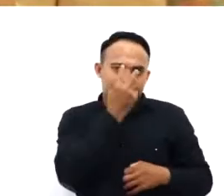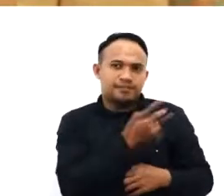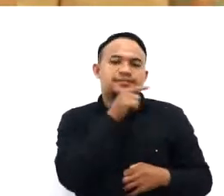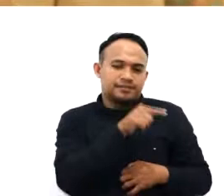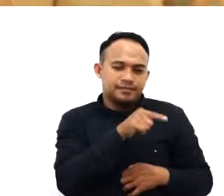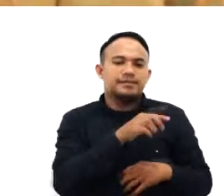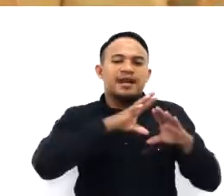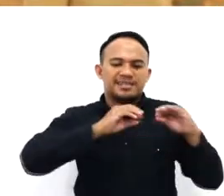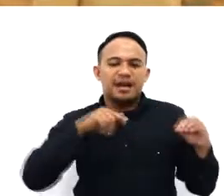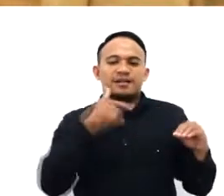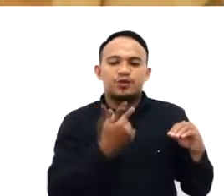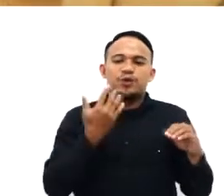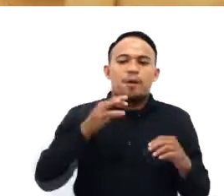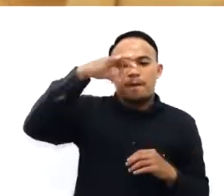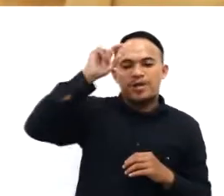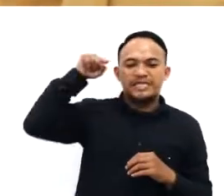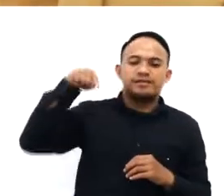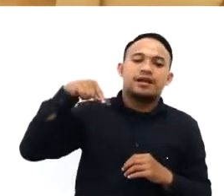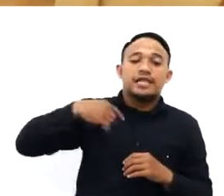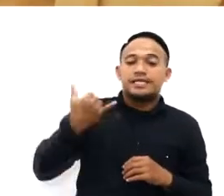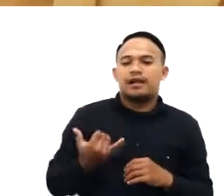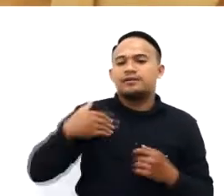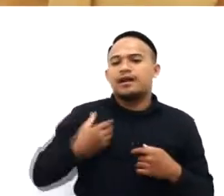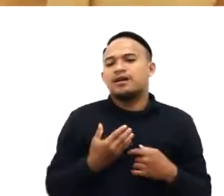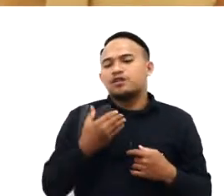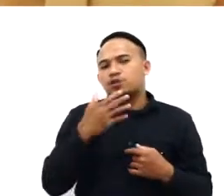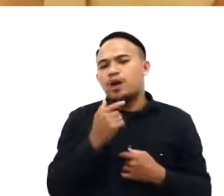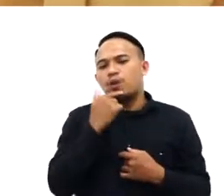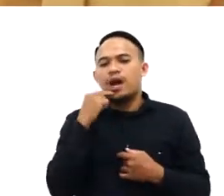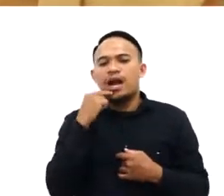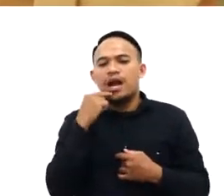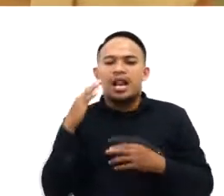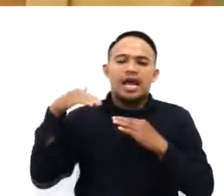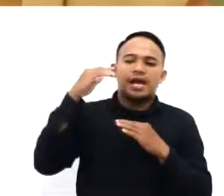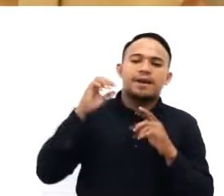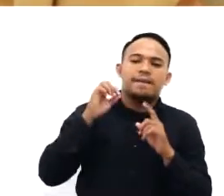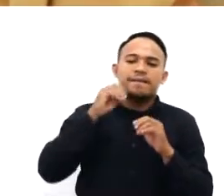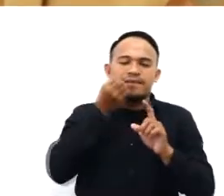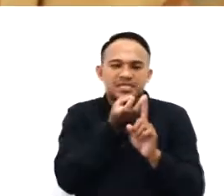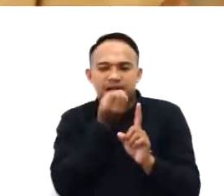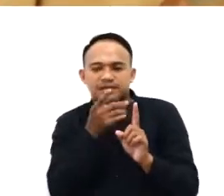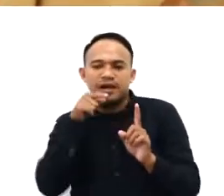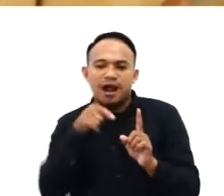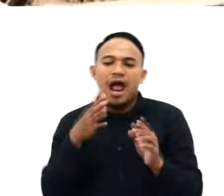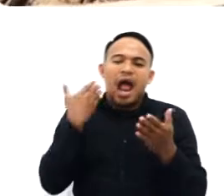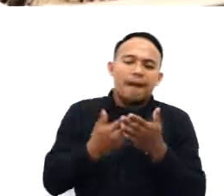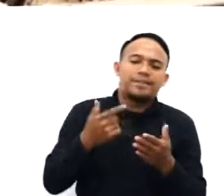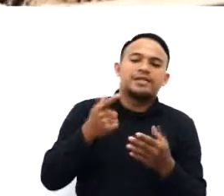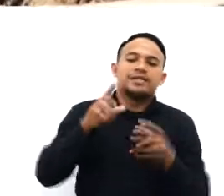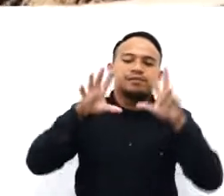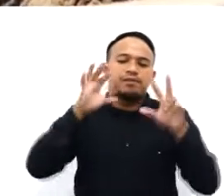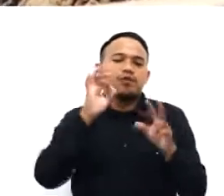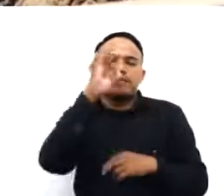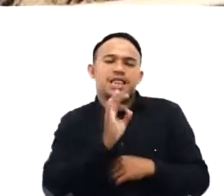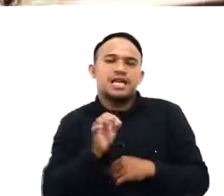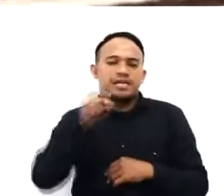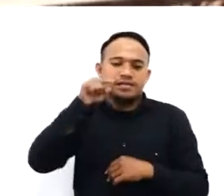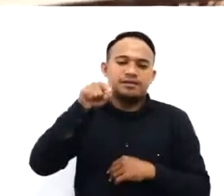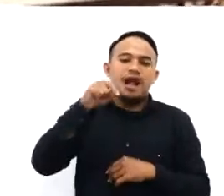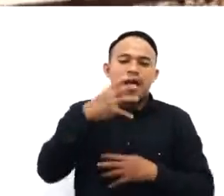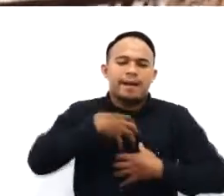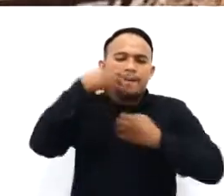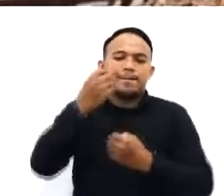Dan diharapkan sampai dengan 30 Desember ini bisa mencapai